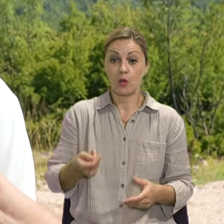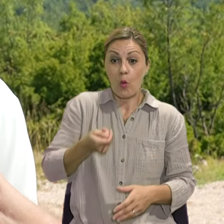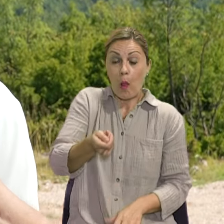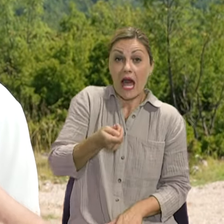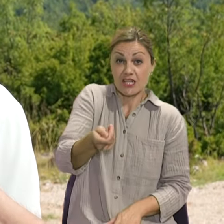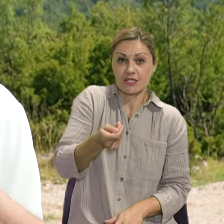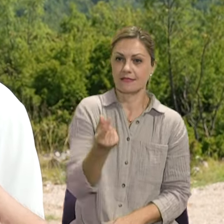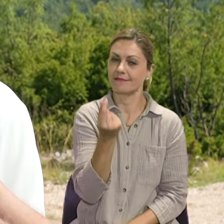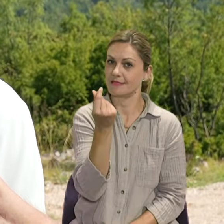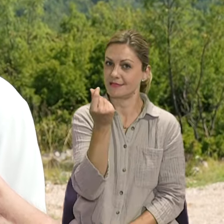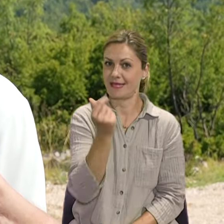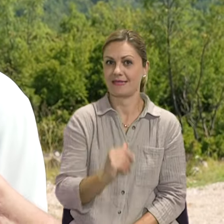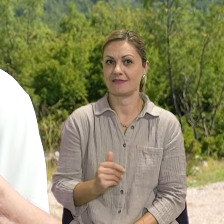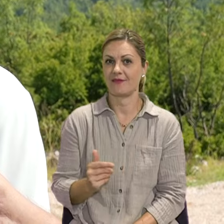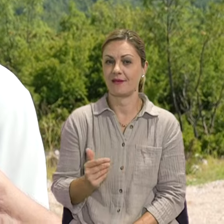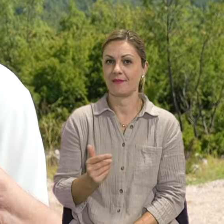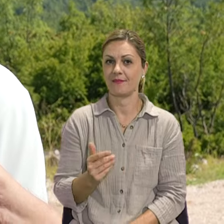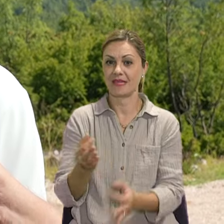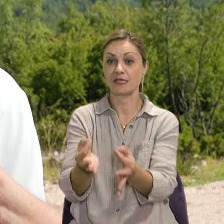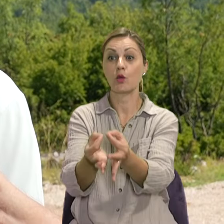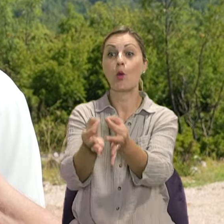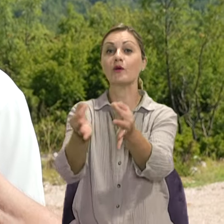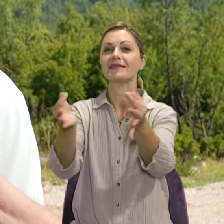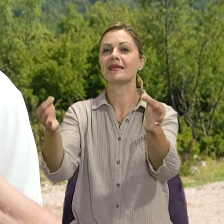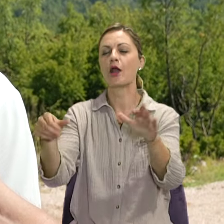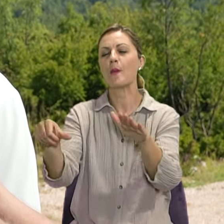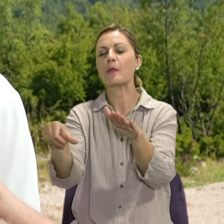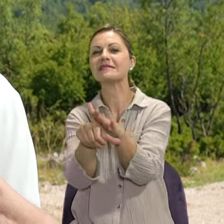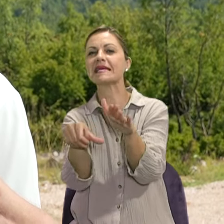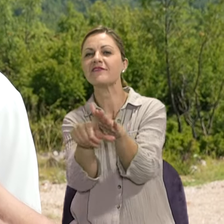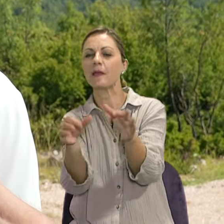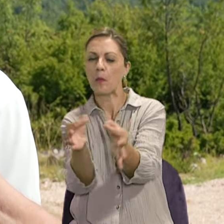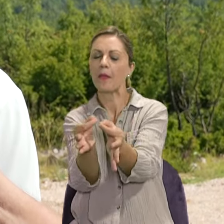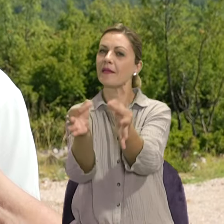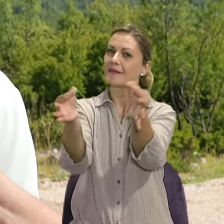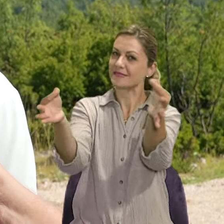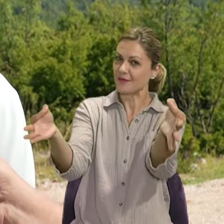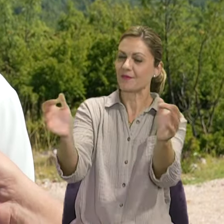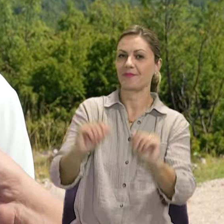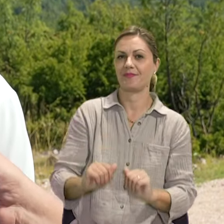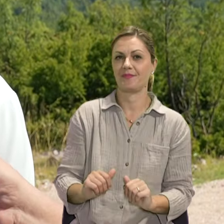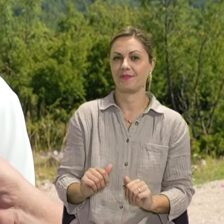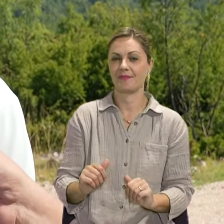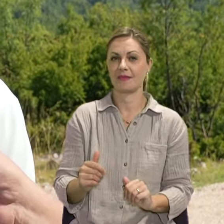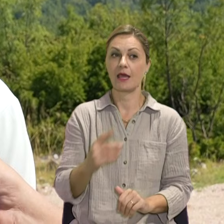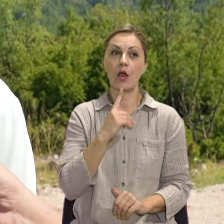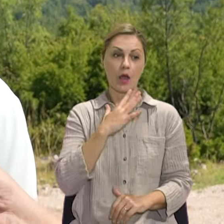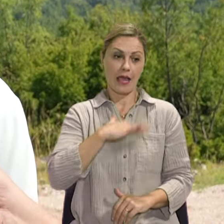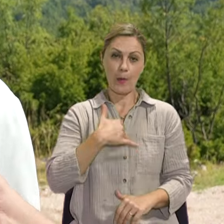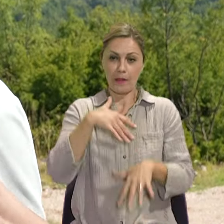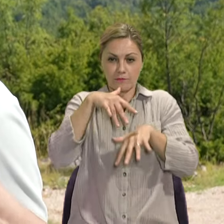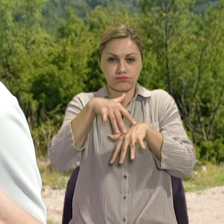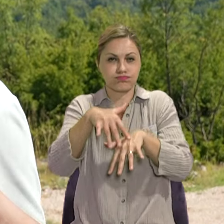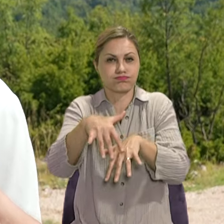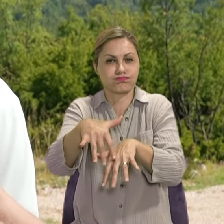godina ulaže sredstva kako bi otkrili taj dio naše skrivene Dalmacije. Skrivena Dalmacija je naš novi brend, turistički brend